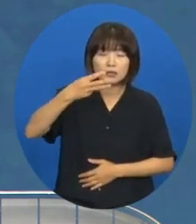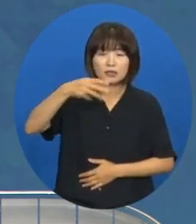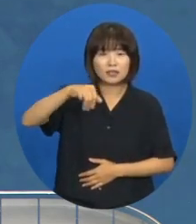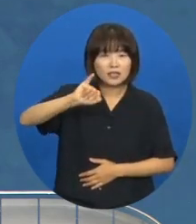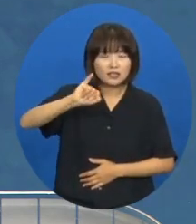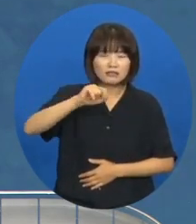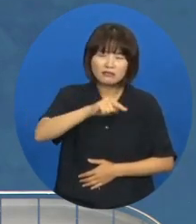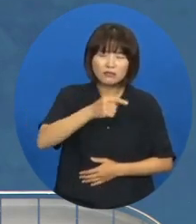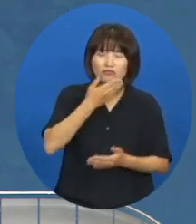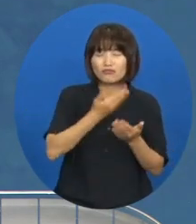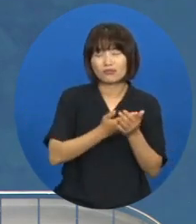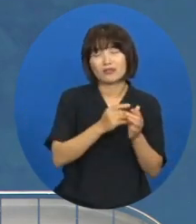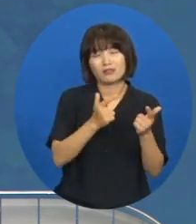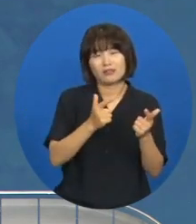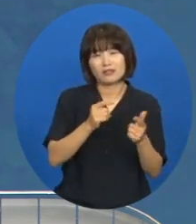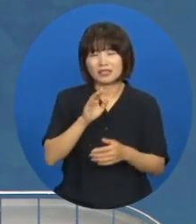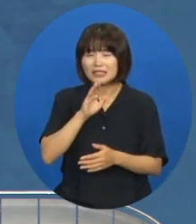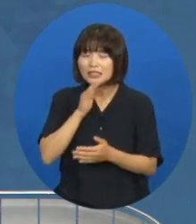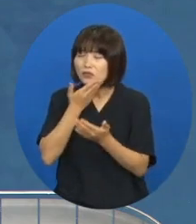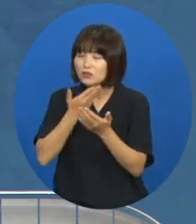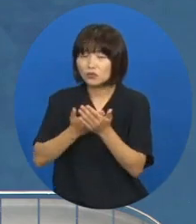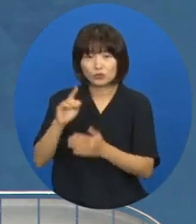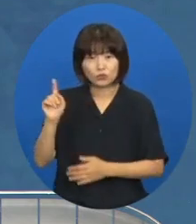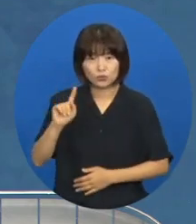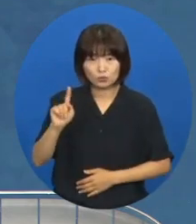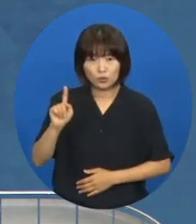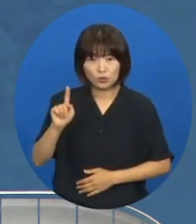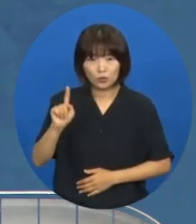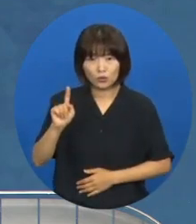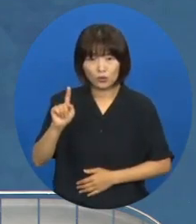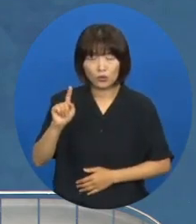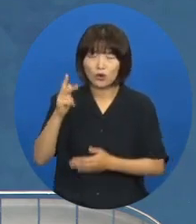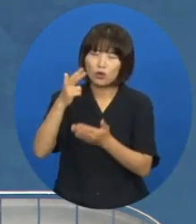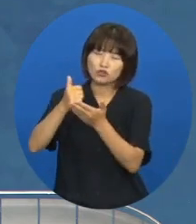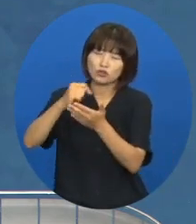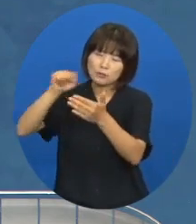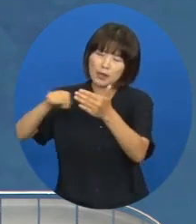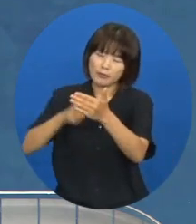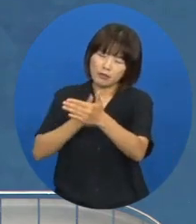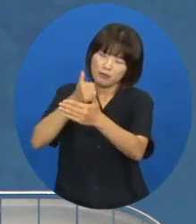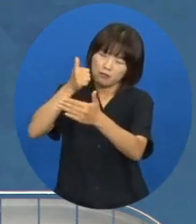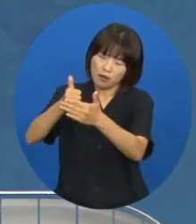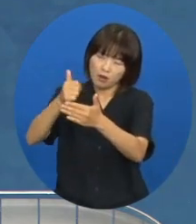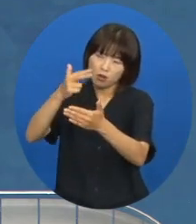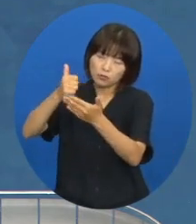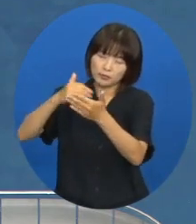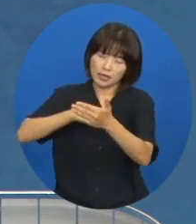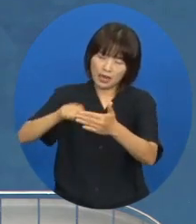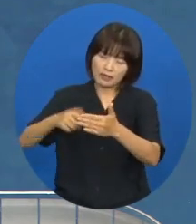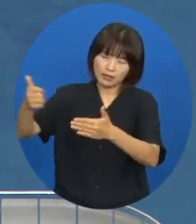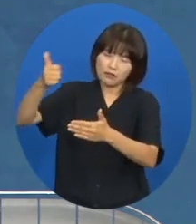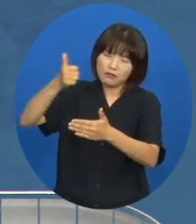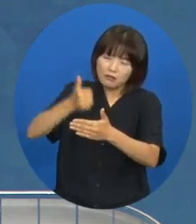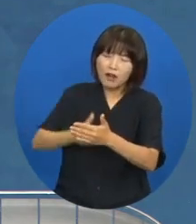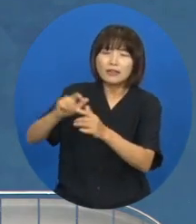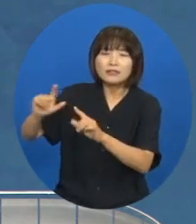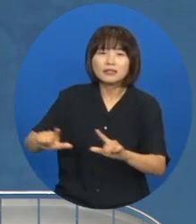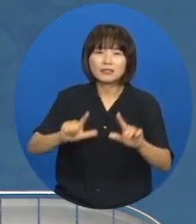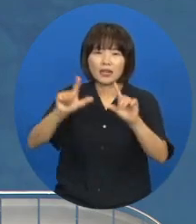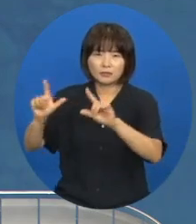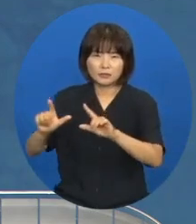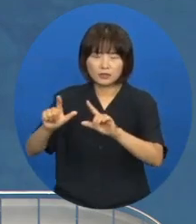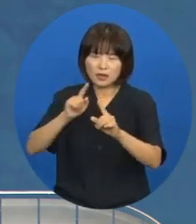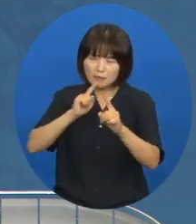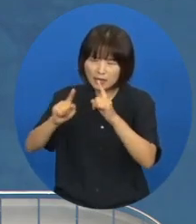아니에요. 진짜 중요한 것은 진짜 주님 안에 거하고 주님이 내 안에 거하시는 그 삶을 말씀 그대로